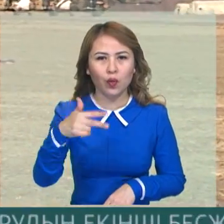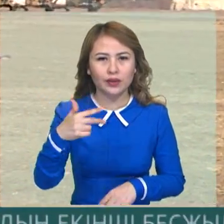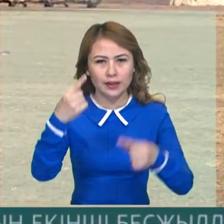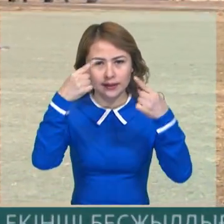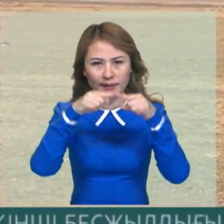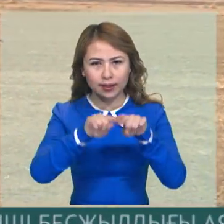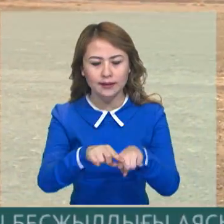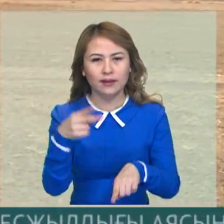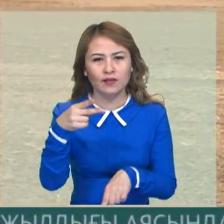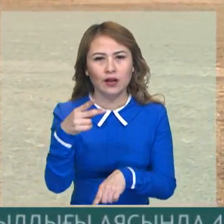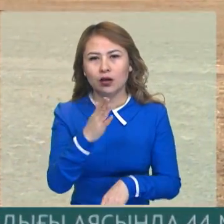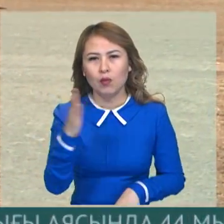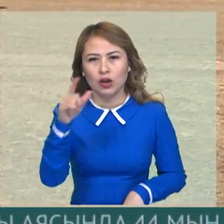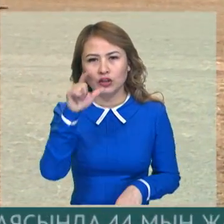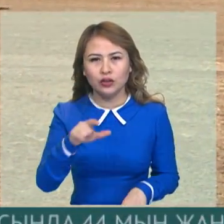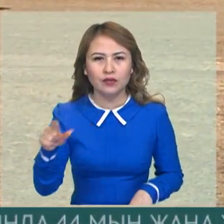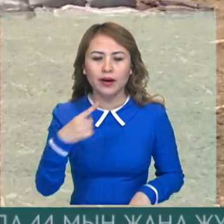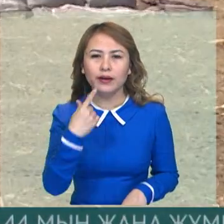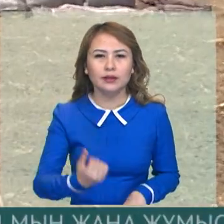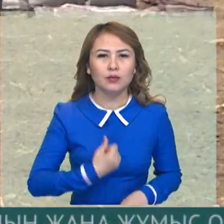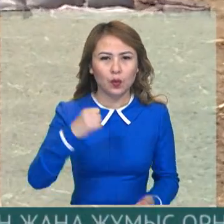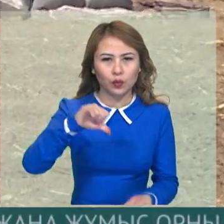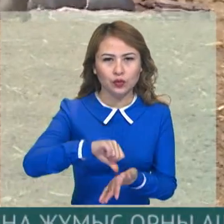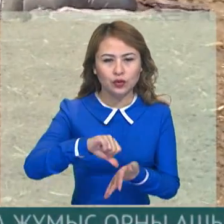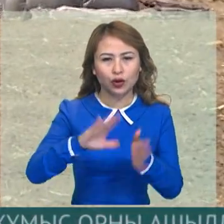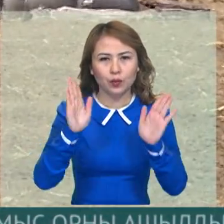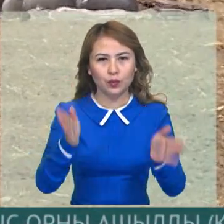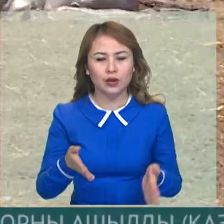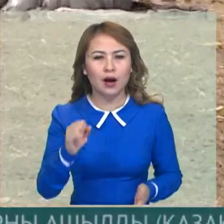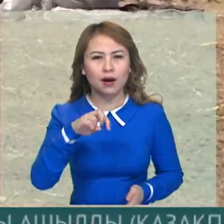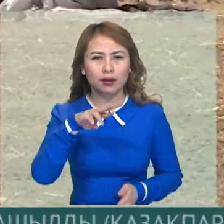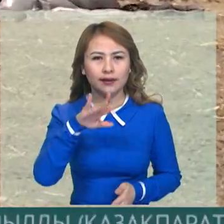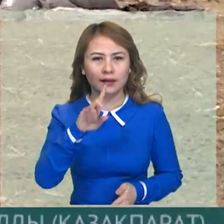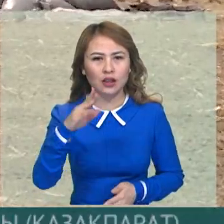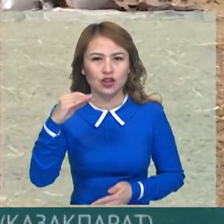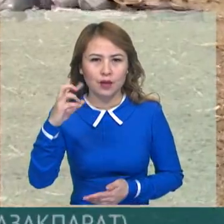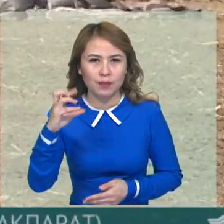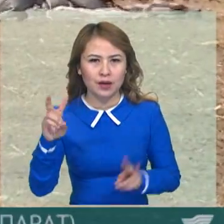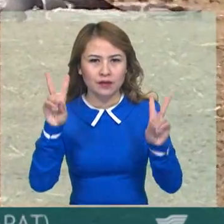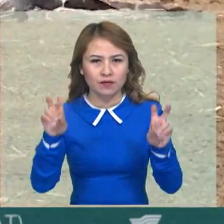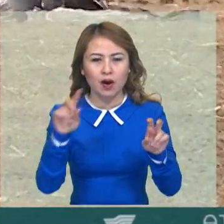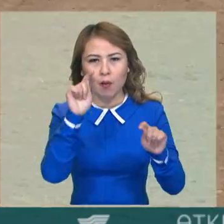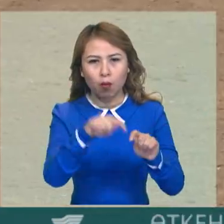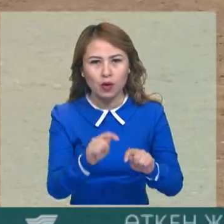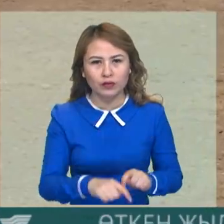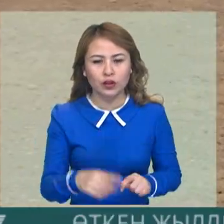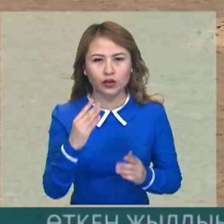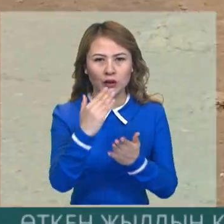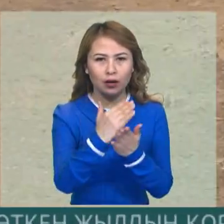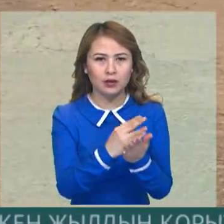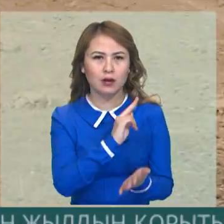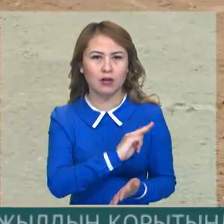мен 2000-нан астам әскери қызметкер қатысады. Әзірге алтын жебе кешенді тексеруінен 4 барлау бөлімінің